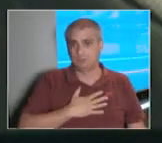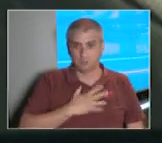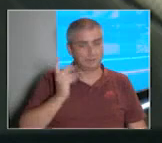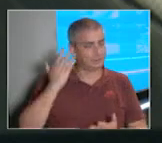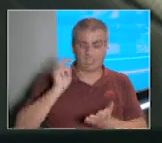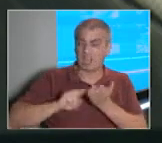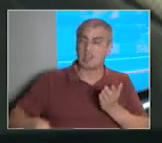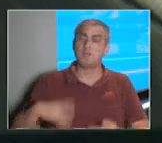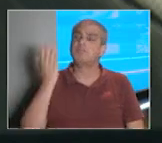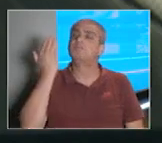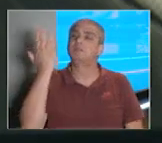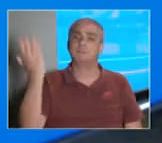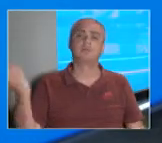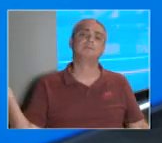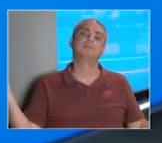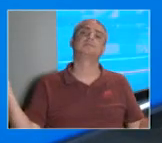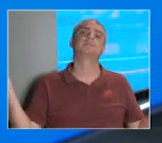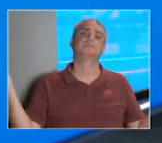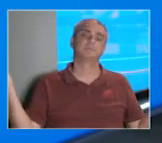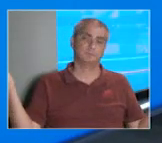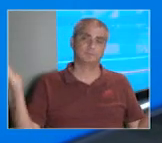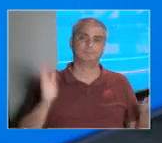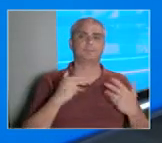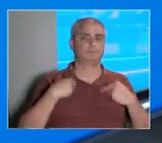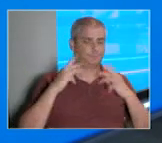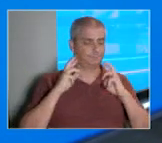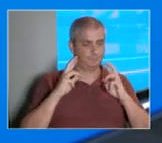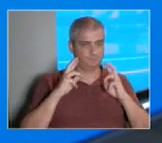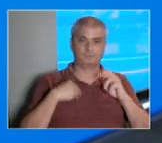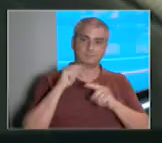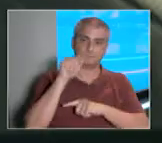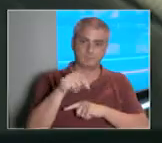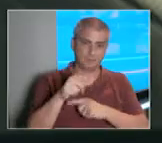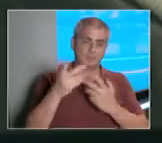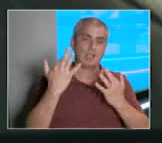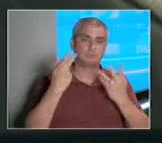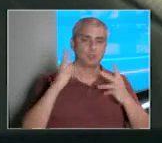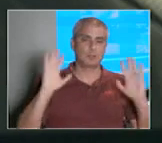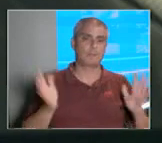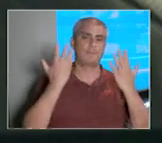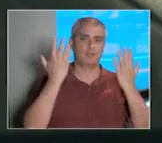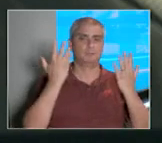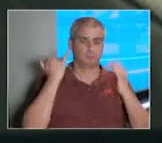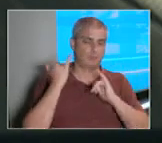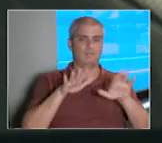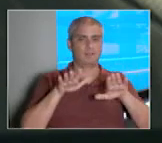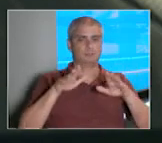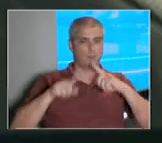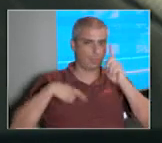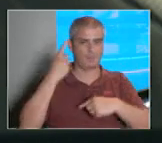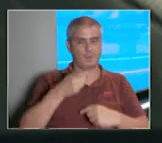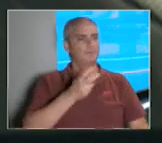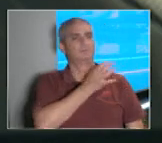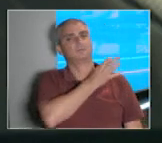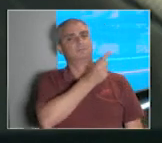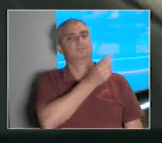צריך להתפטר מזמן. אוקיי, נסתפק את זה. אז אני מקווה שנגיע לזה כמה שיותר מהר כדי להעביר את הממשלה. רב אלוף במילואים,